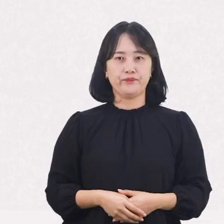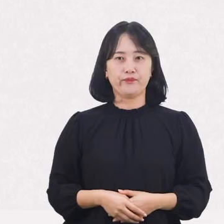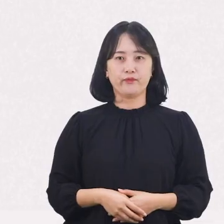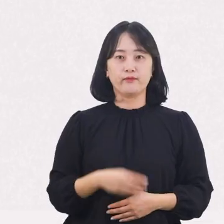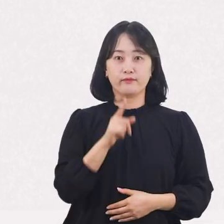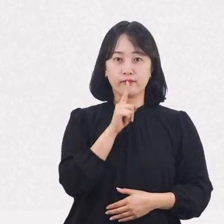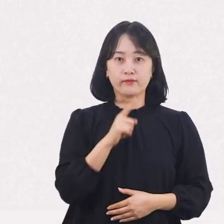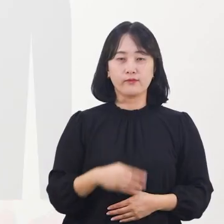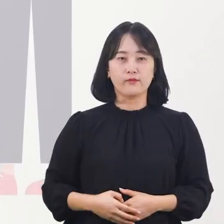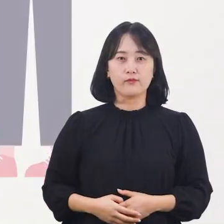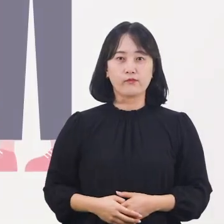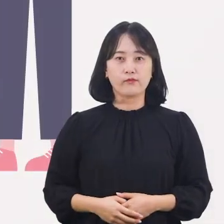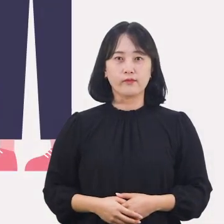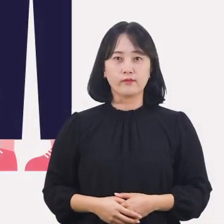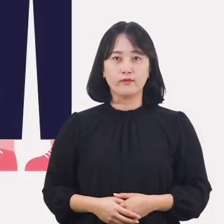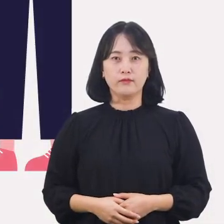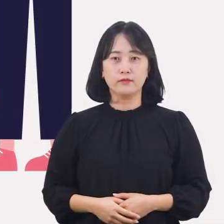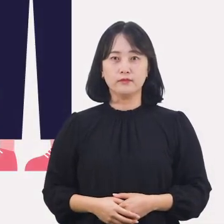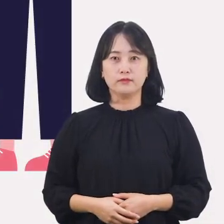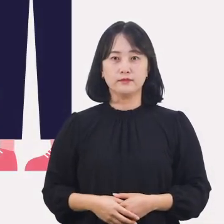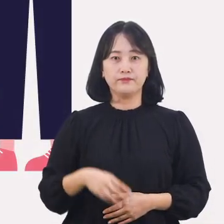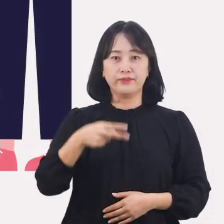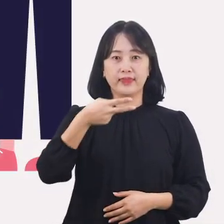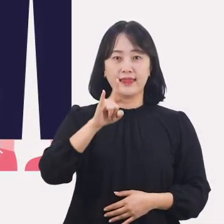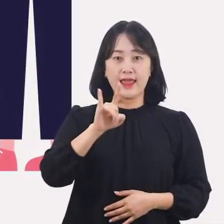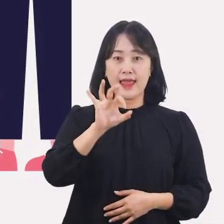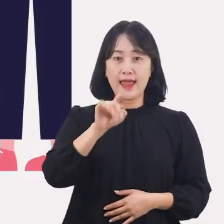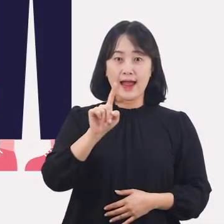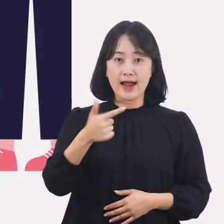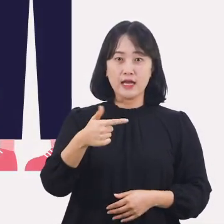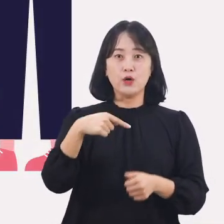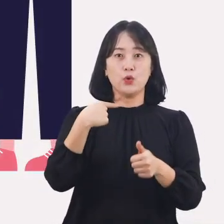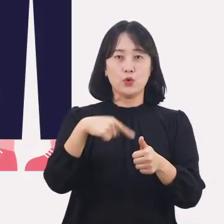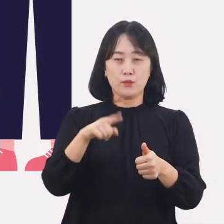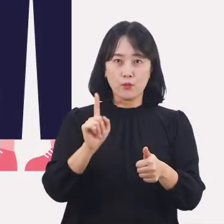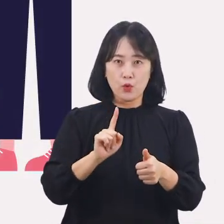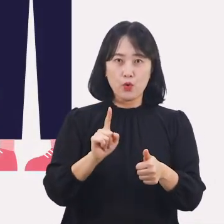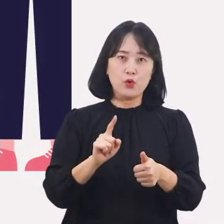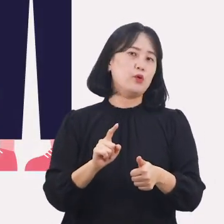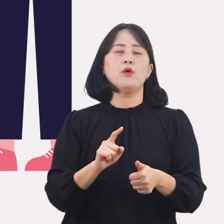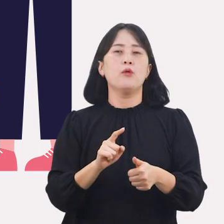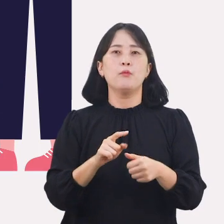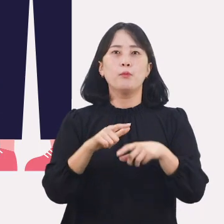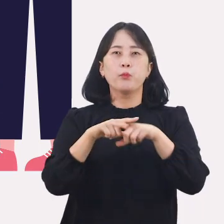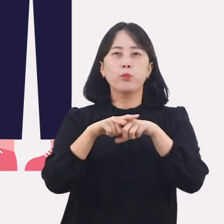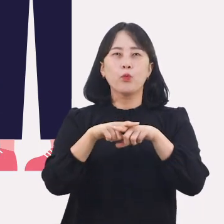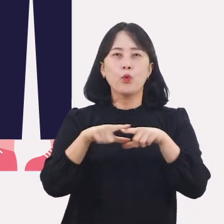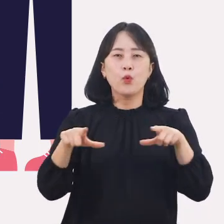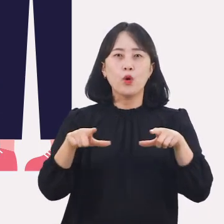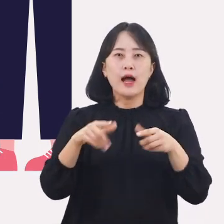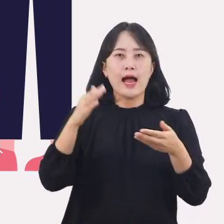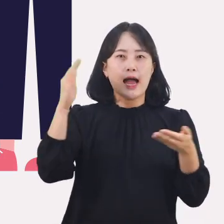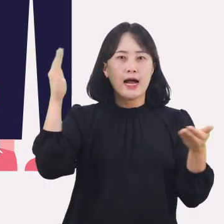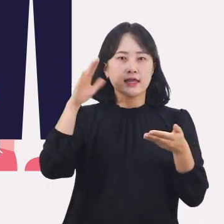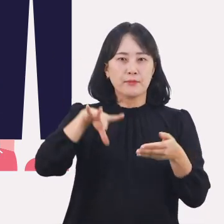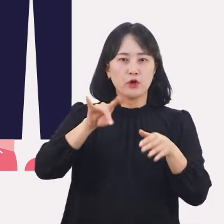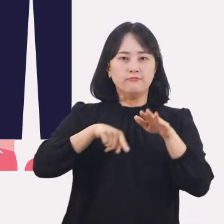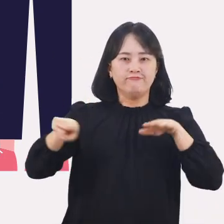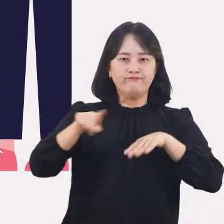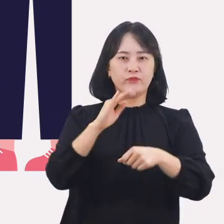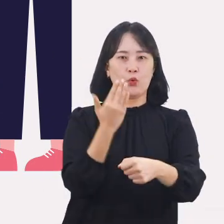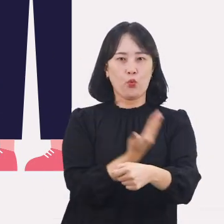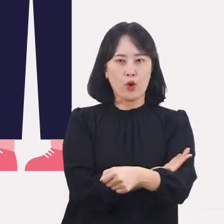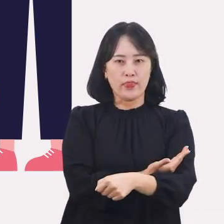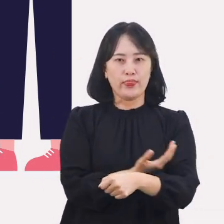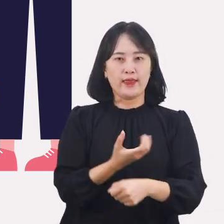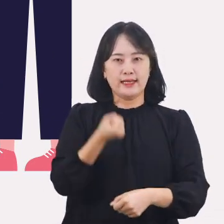교육을 말합니다. 반면 대안교육은 전통적인 학교 정책이 아닌 학생의 주도권을 강조하는 교육 형태를